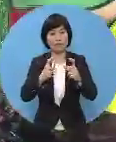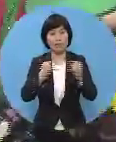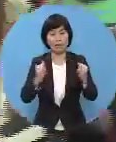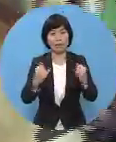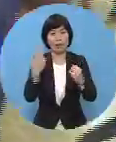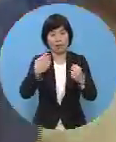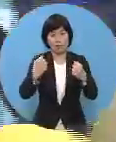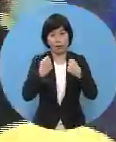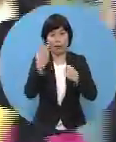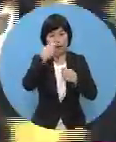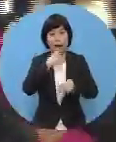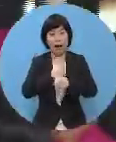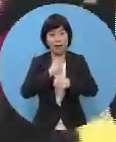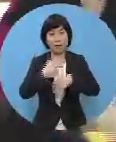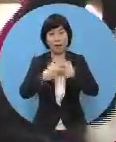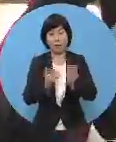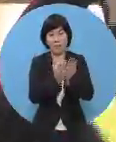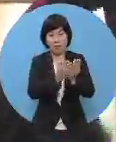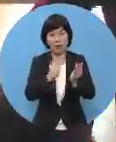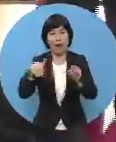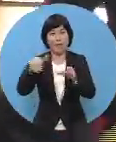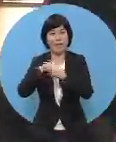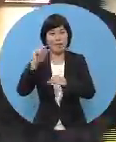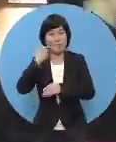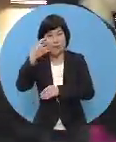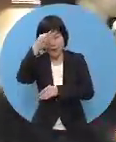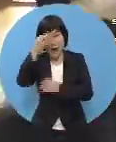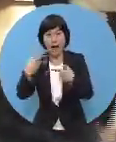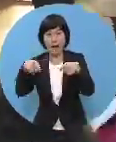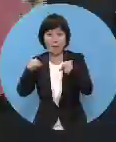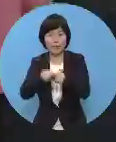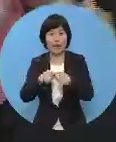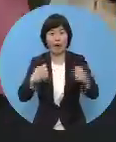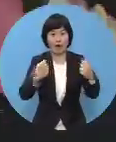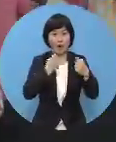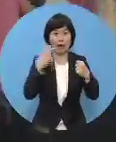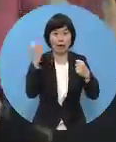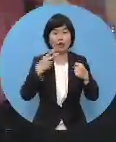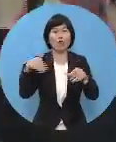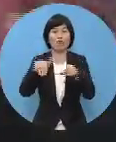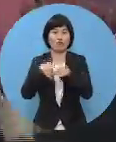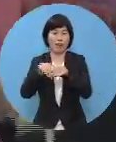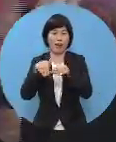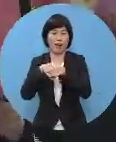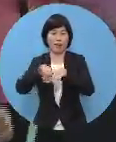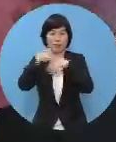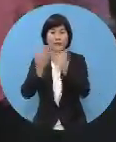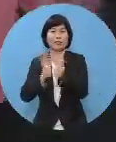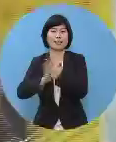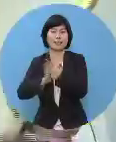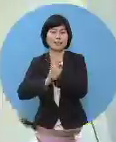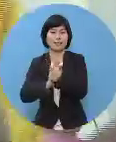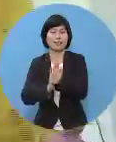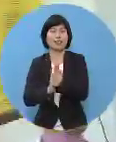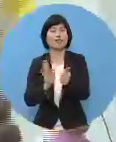지역 주민들의 건강을 지키는 병원선이 예술 프로그램과 함께 건강은 물론 문화 향유